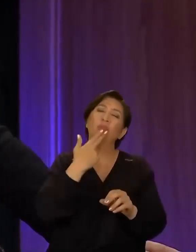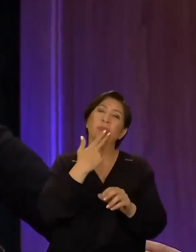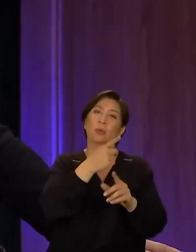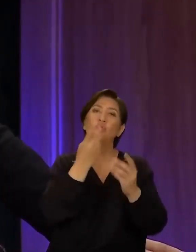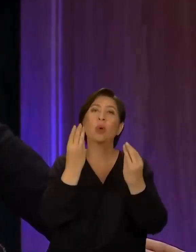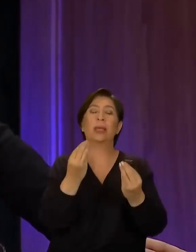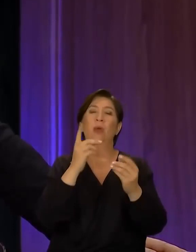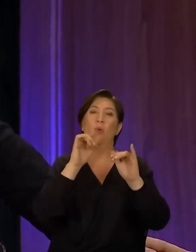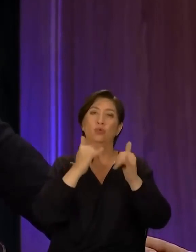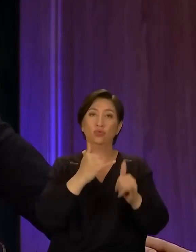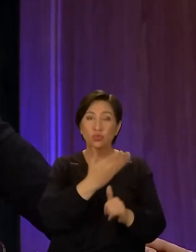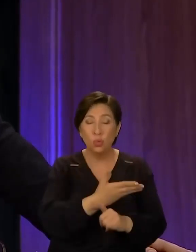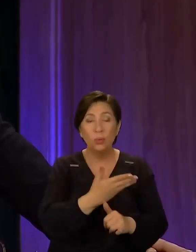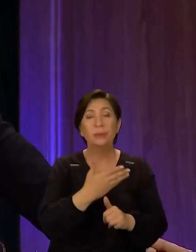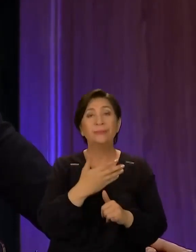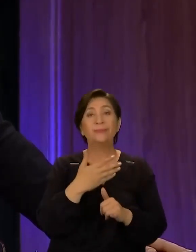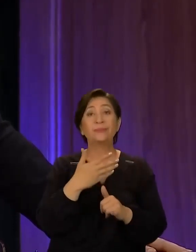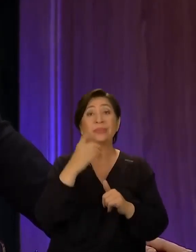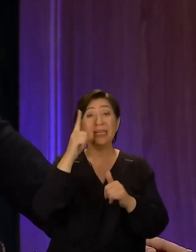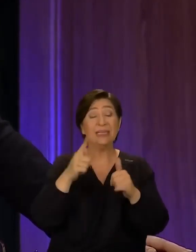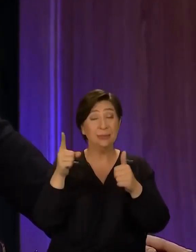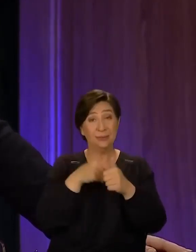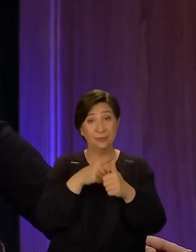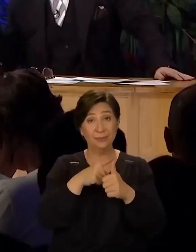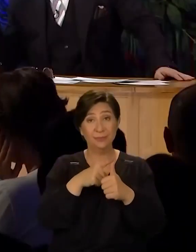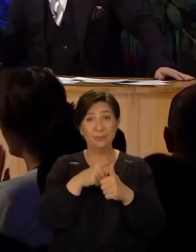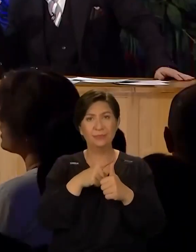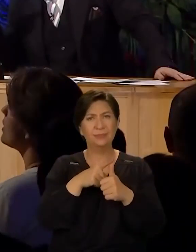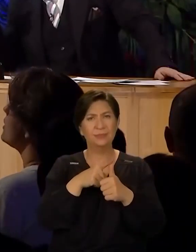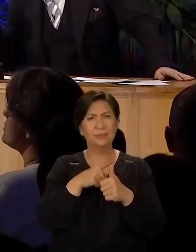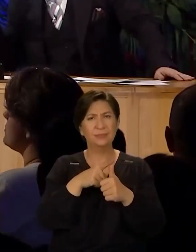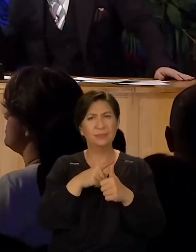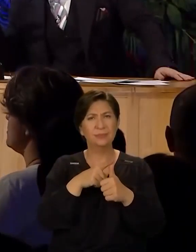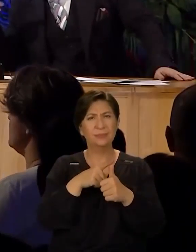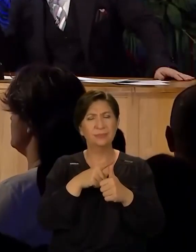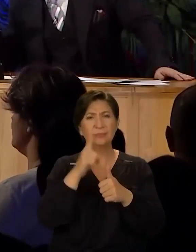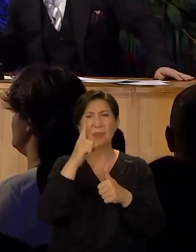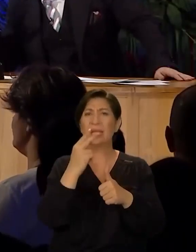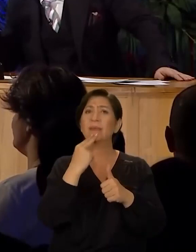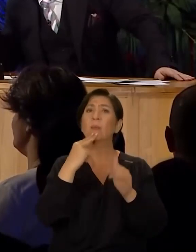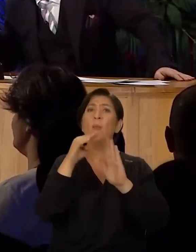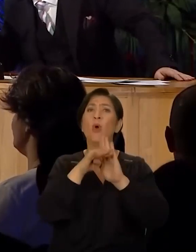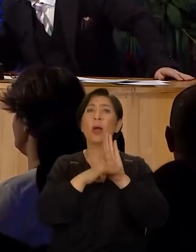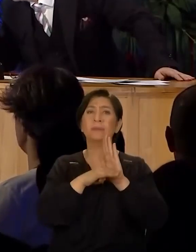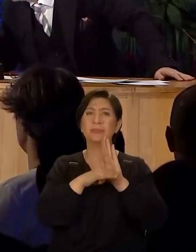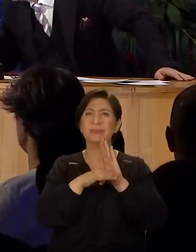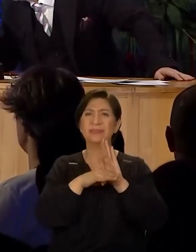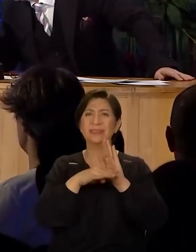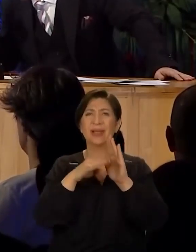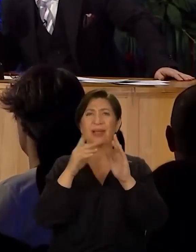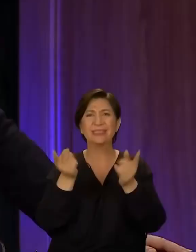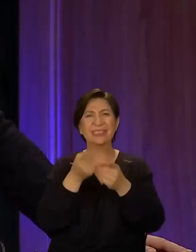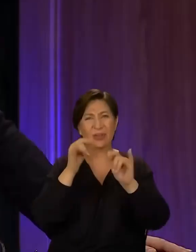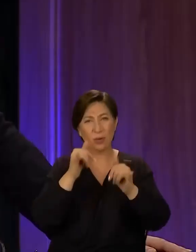severim. Çok iyi bir oyuncudur. İlk başta şeyle başladı. Yani bu bir kadın programının skecinde